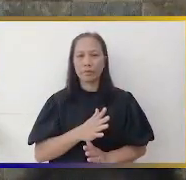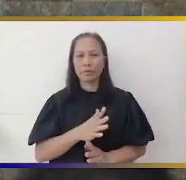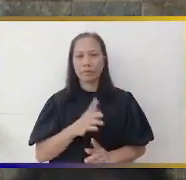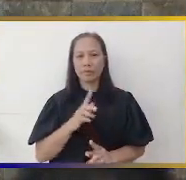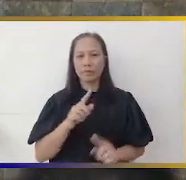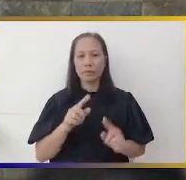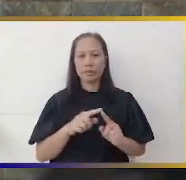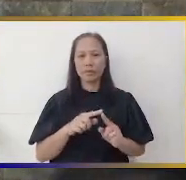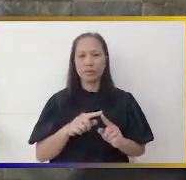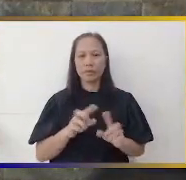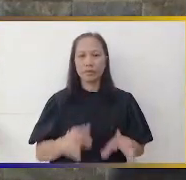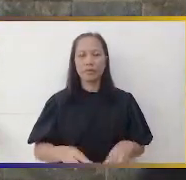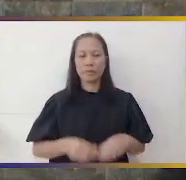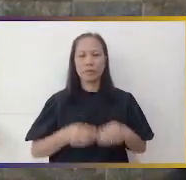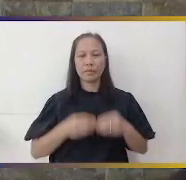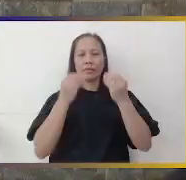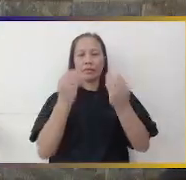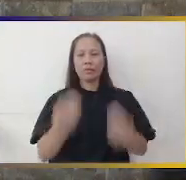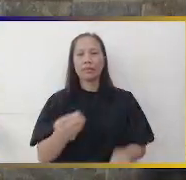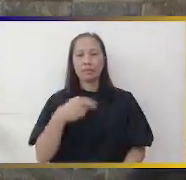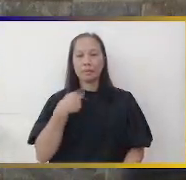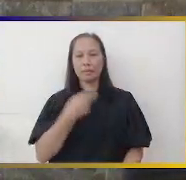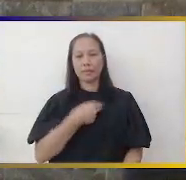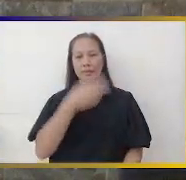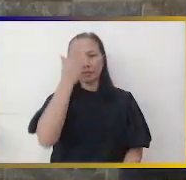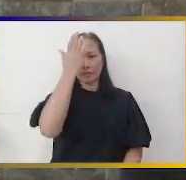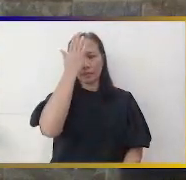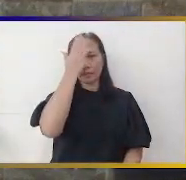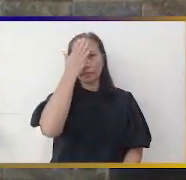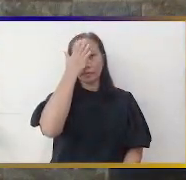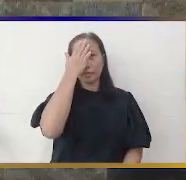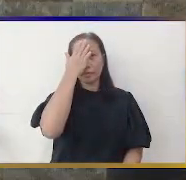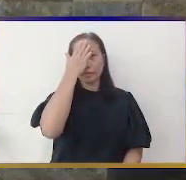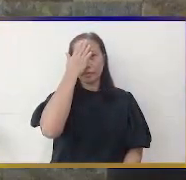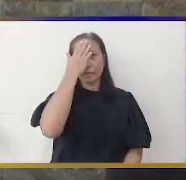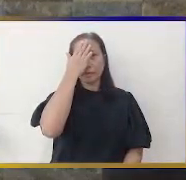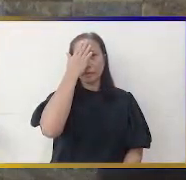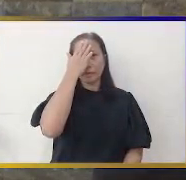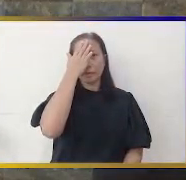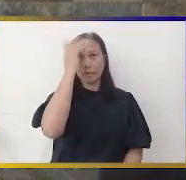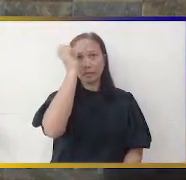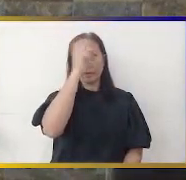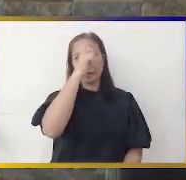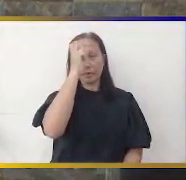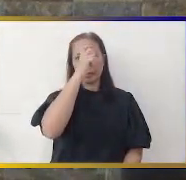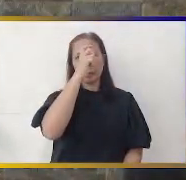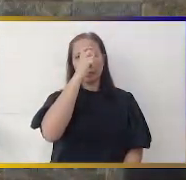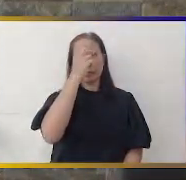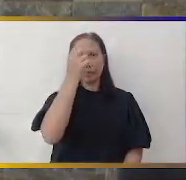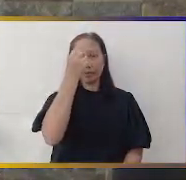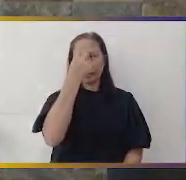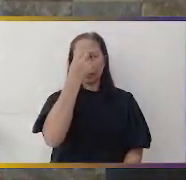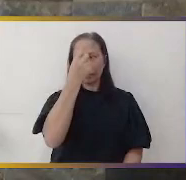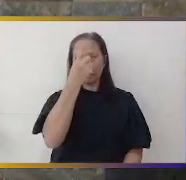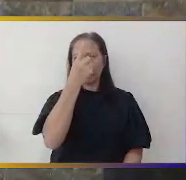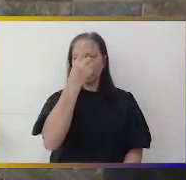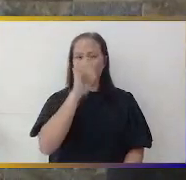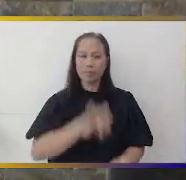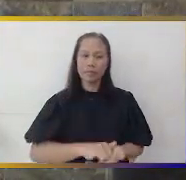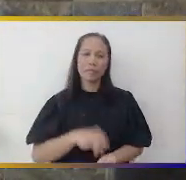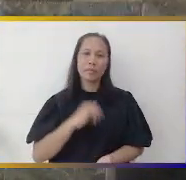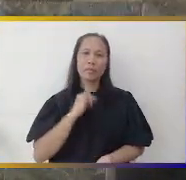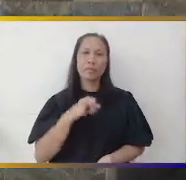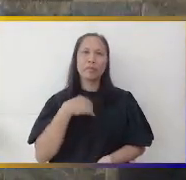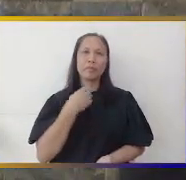pagkalooban ng kanyang wisdom knowledge understanding kaya yan po palagi yyung ating panalangin It's because if we